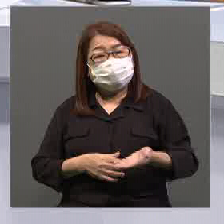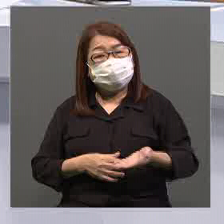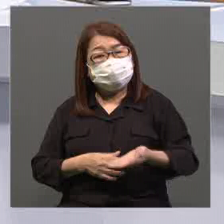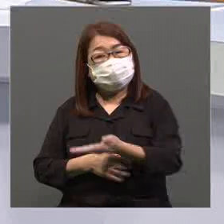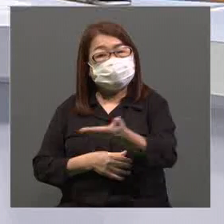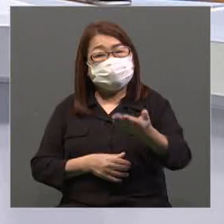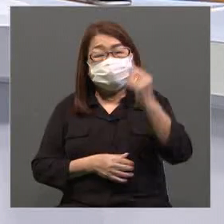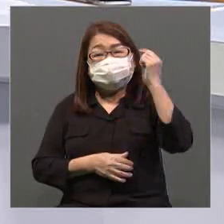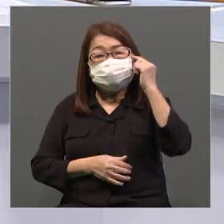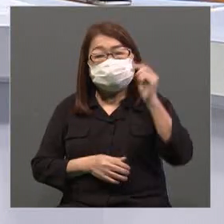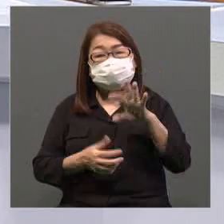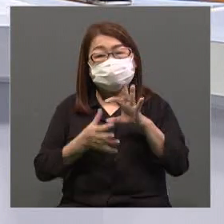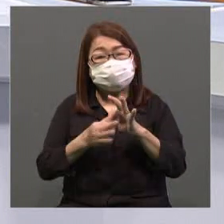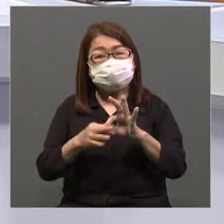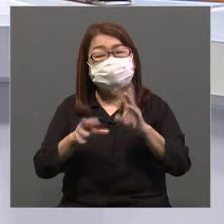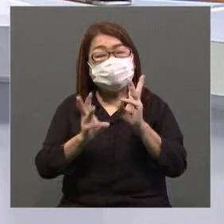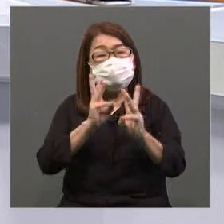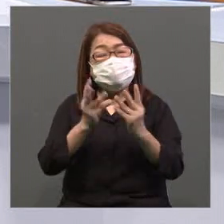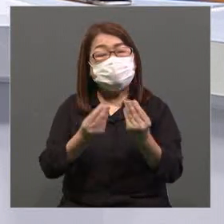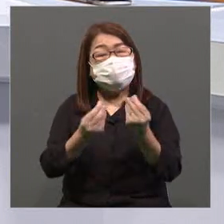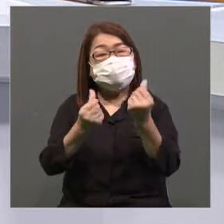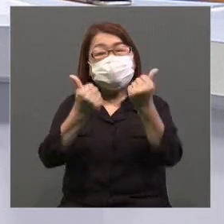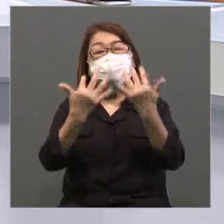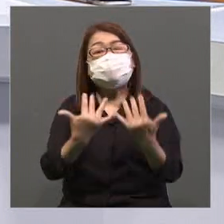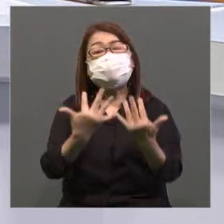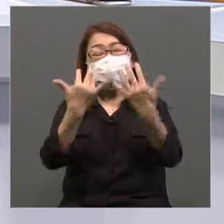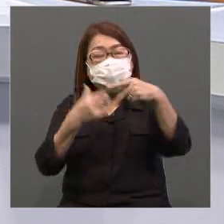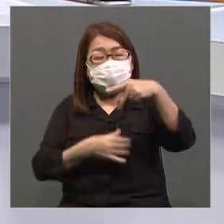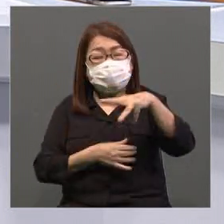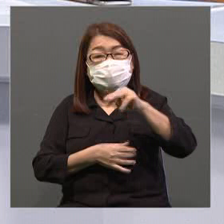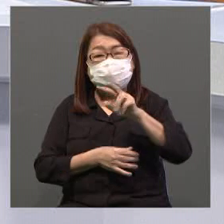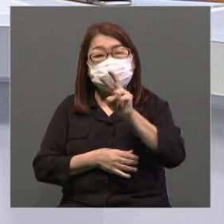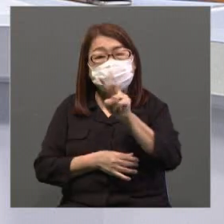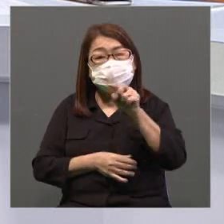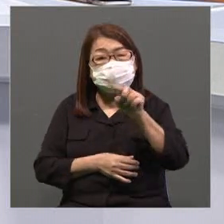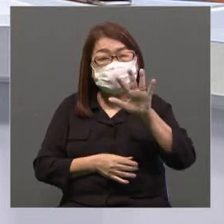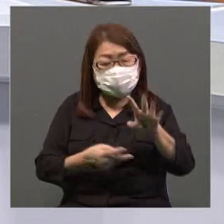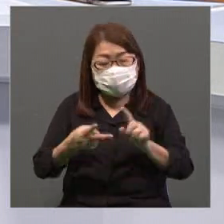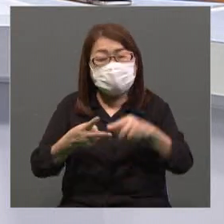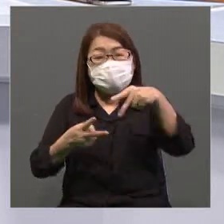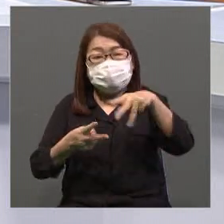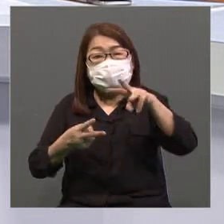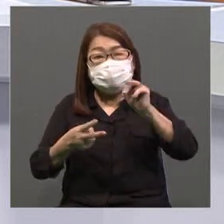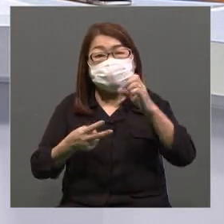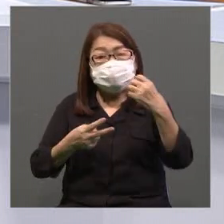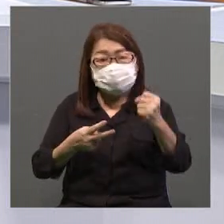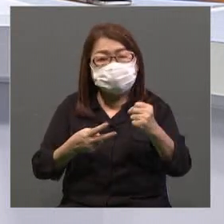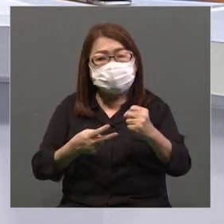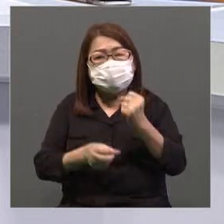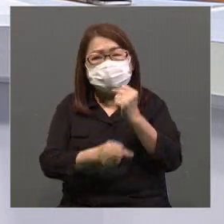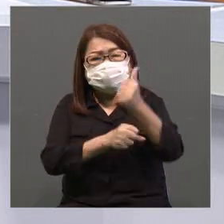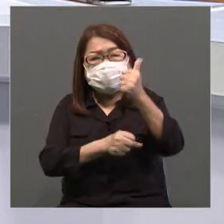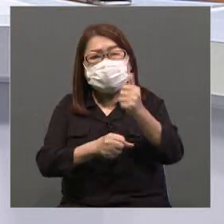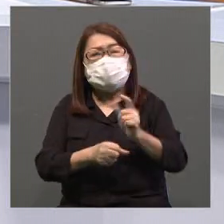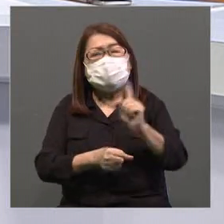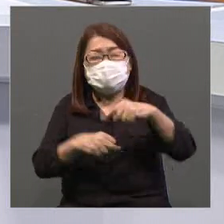ที่เราทราบกันว่าเรื่องของฝุ่น PM 2.5และ pm 10สิ่งหนึ่งที่จะช่วยทำให้สิ่งเหล่านี้ลดลงได้เร็วที่สุดก็คือเรื่องของฝนนะครับ